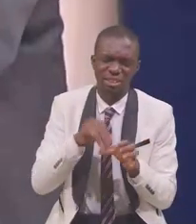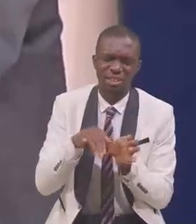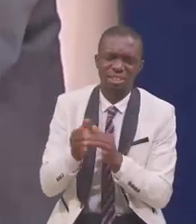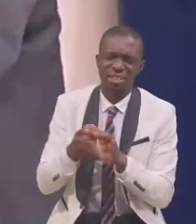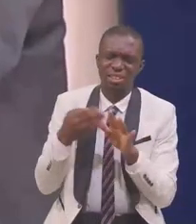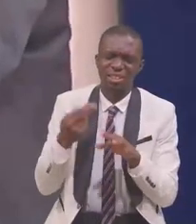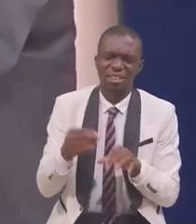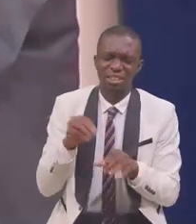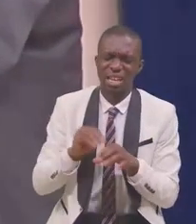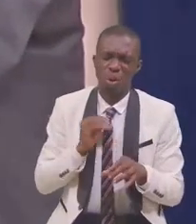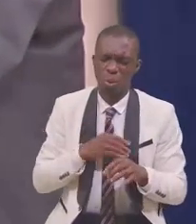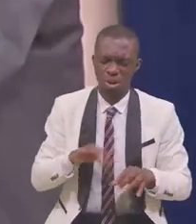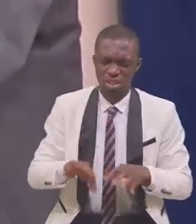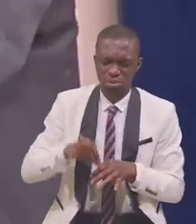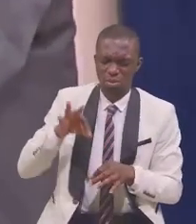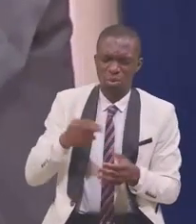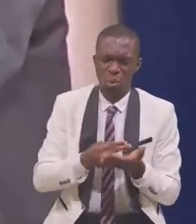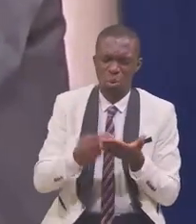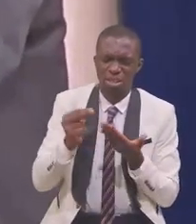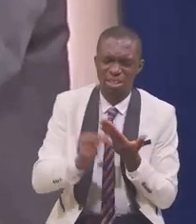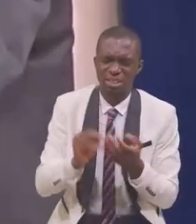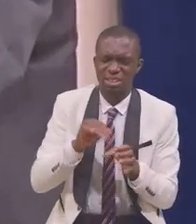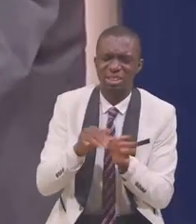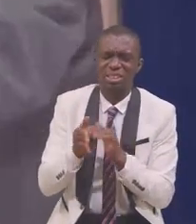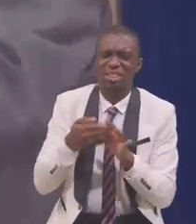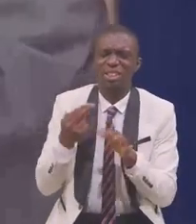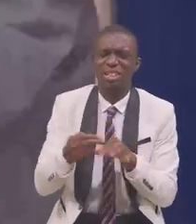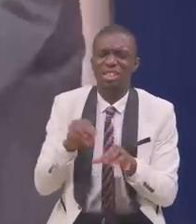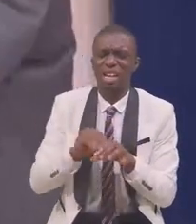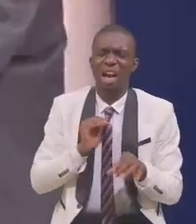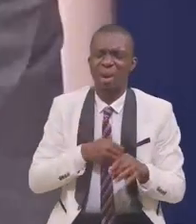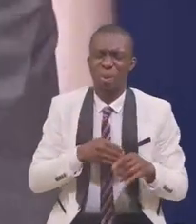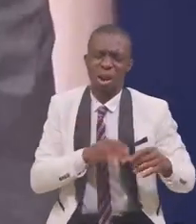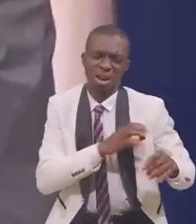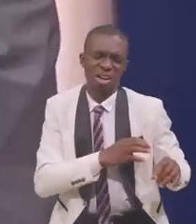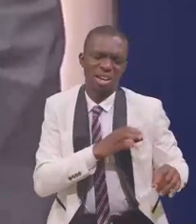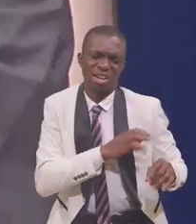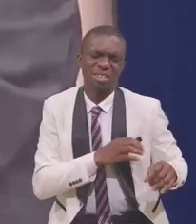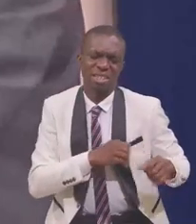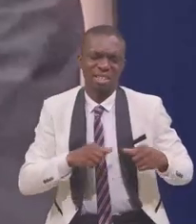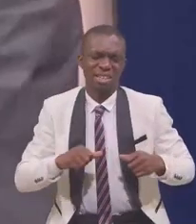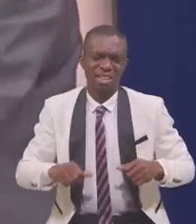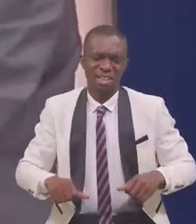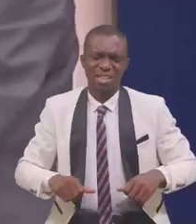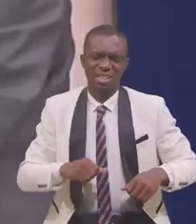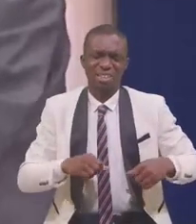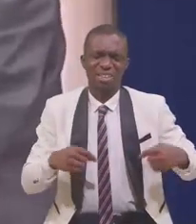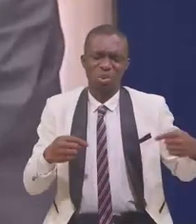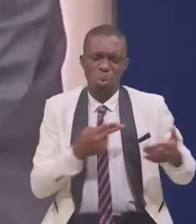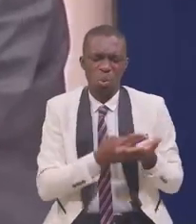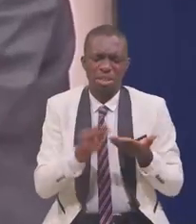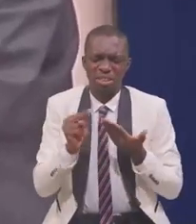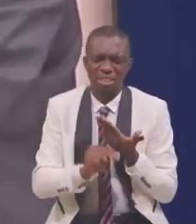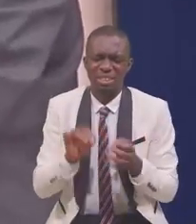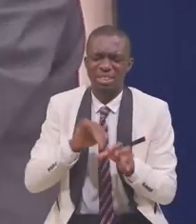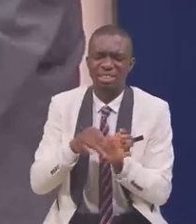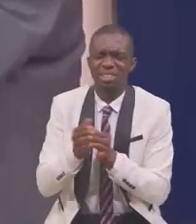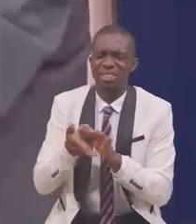notre tempérament, la sainteté. Dans notre émotion, la sainteté. Dans notre caractère, la sainteté. Dans notre interaction, la